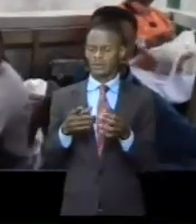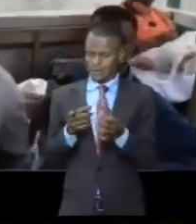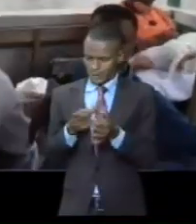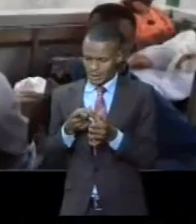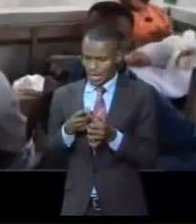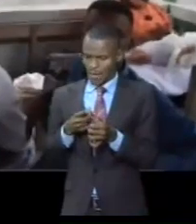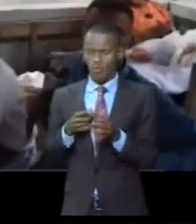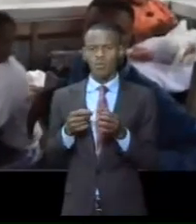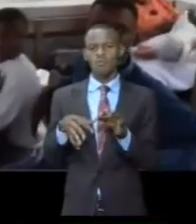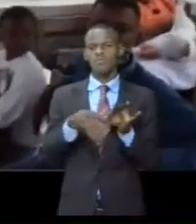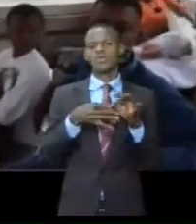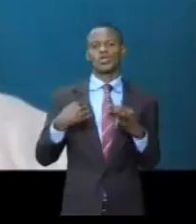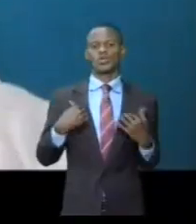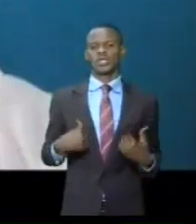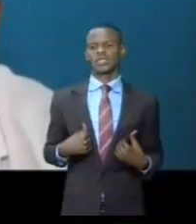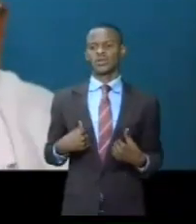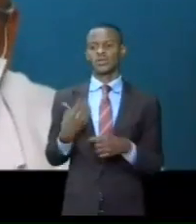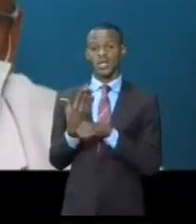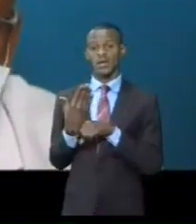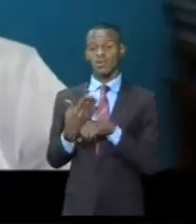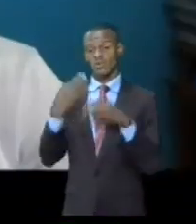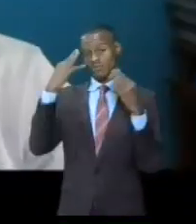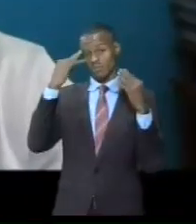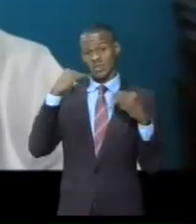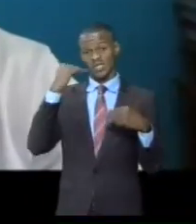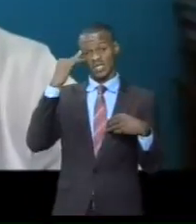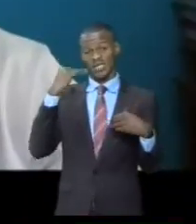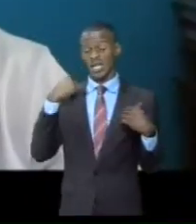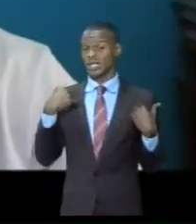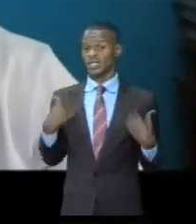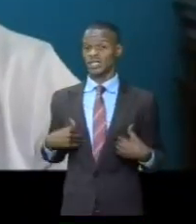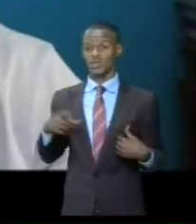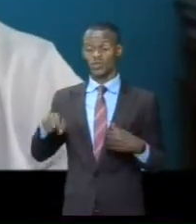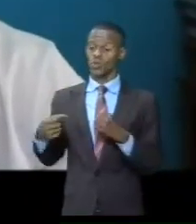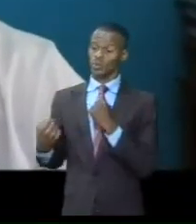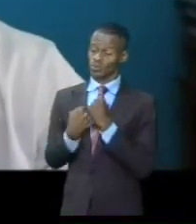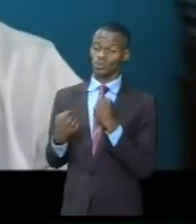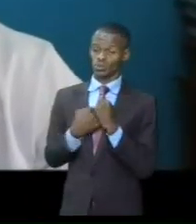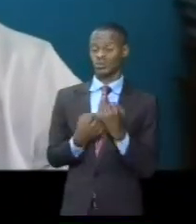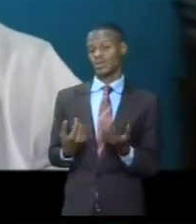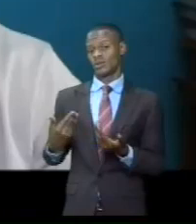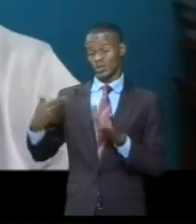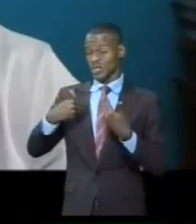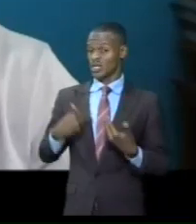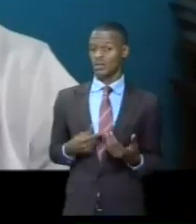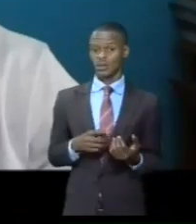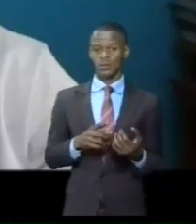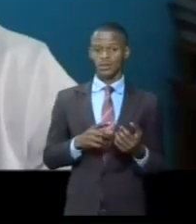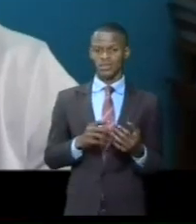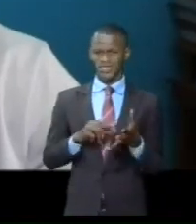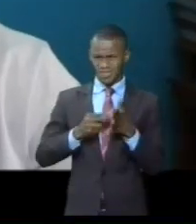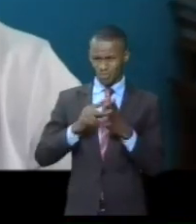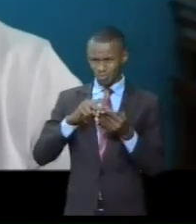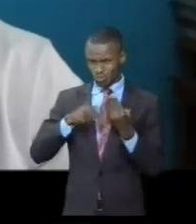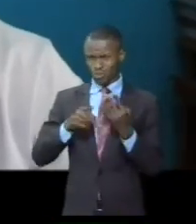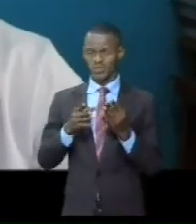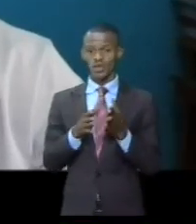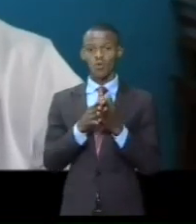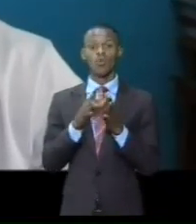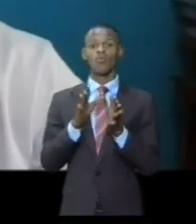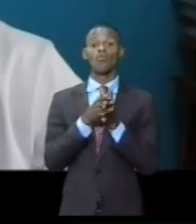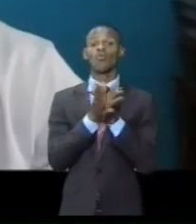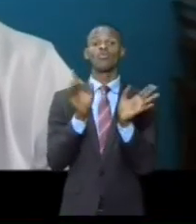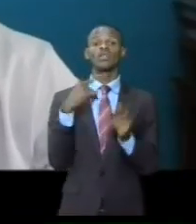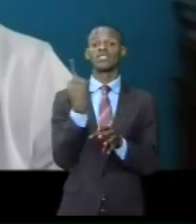cet appel au ministère de tutelle de nous aider. On ne peut pas parler de couverture sanitaire universelle